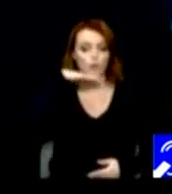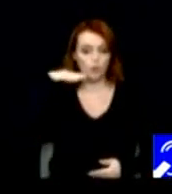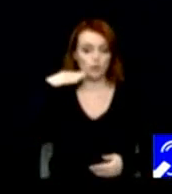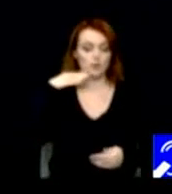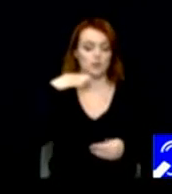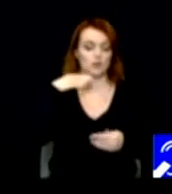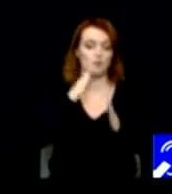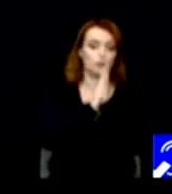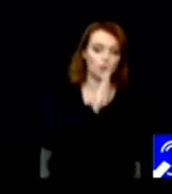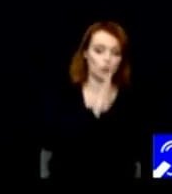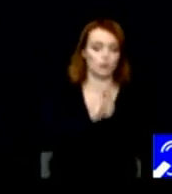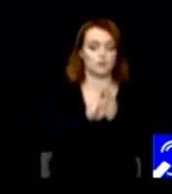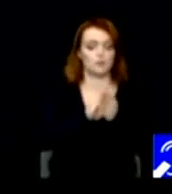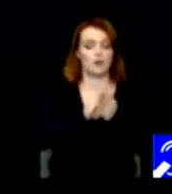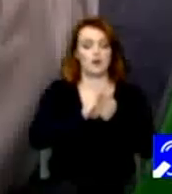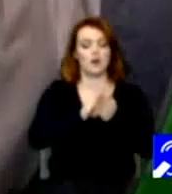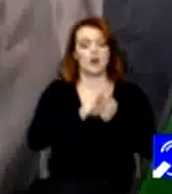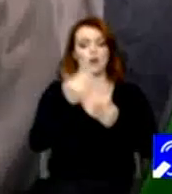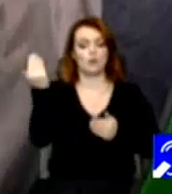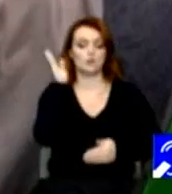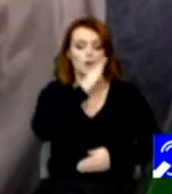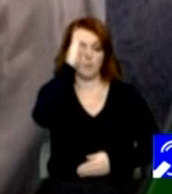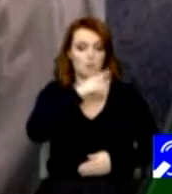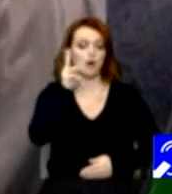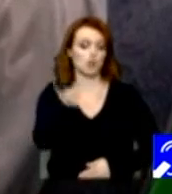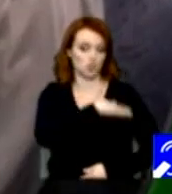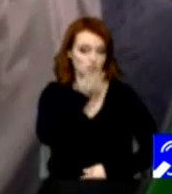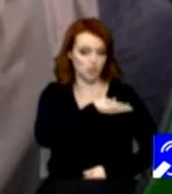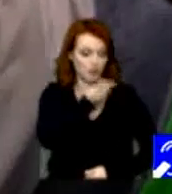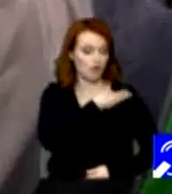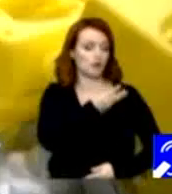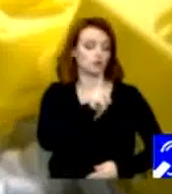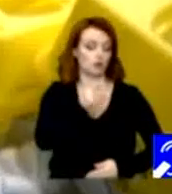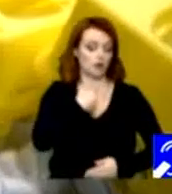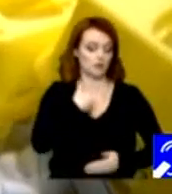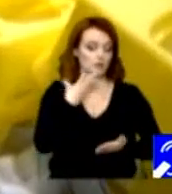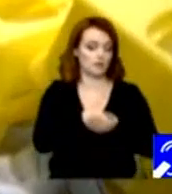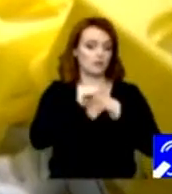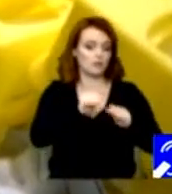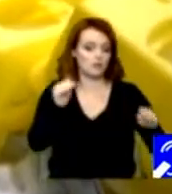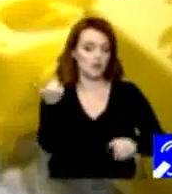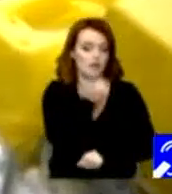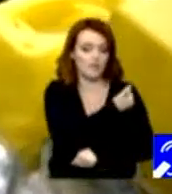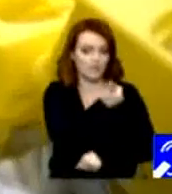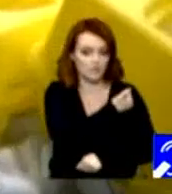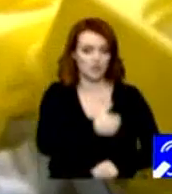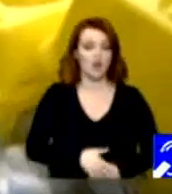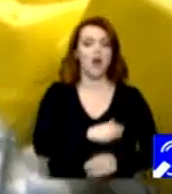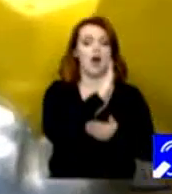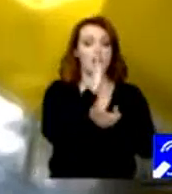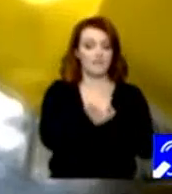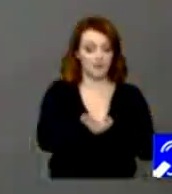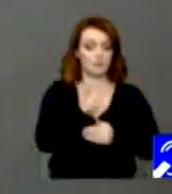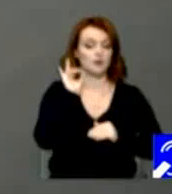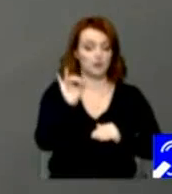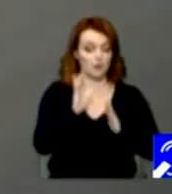cereri de la părinți care își doresc să își vaccineze copiii avem foarte multe solicitări de la cadrele medicale